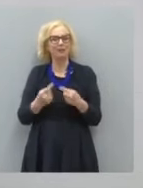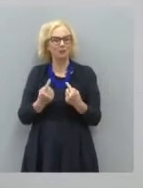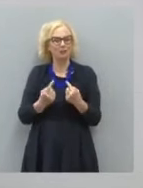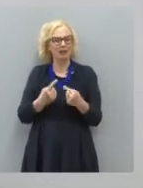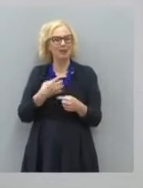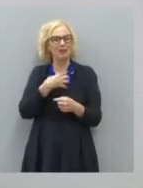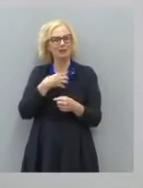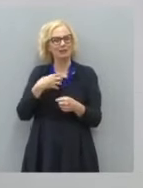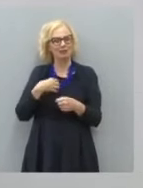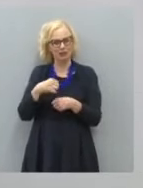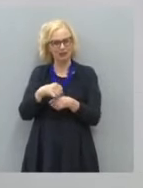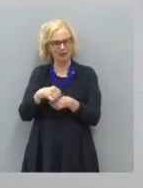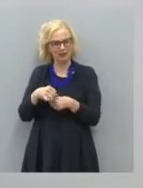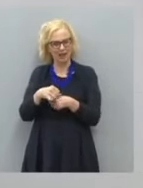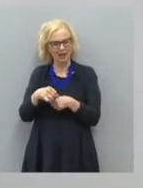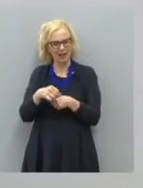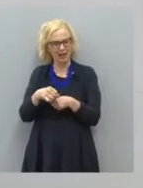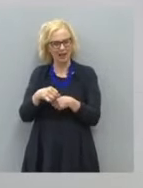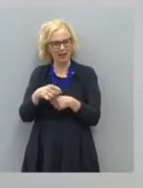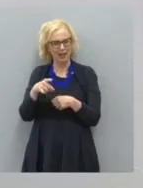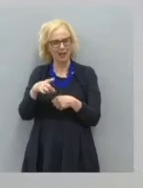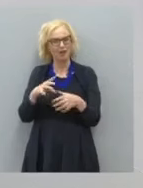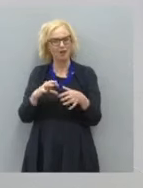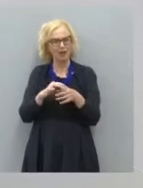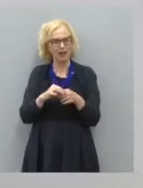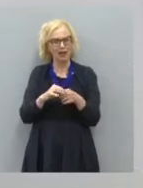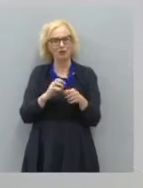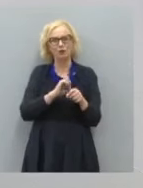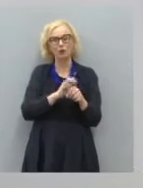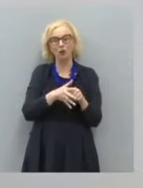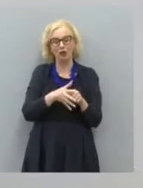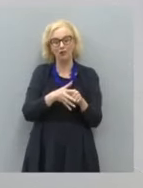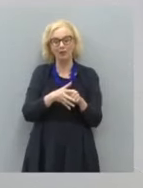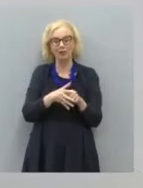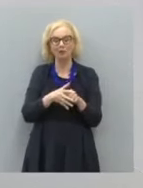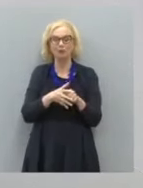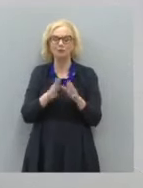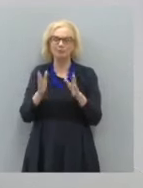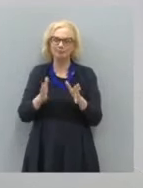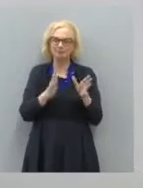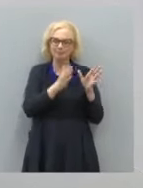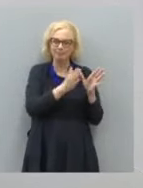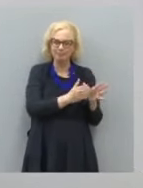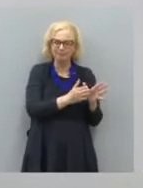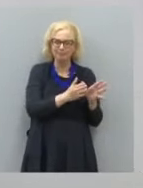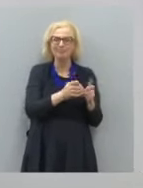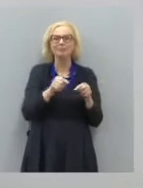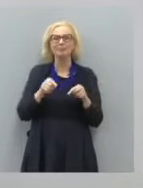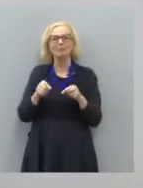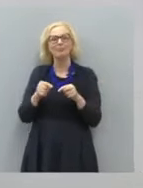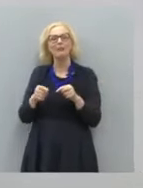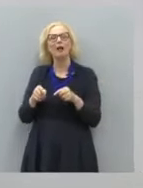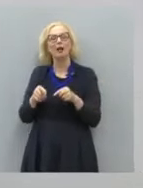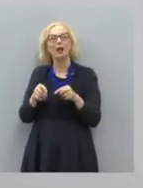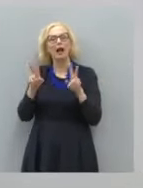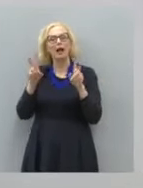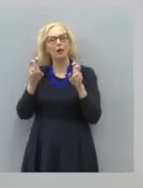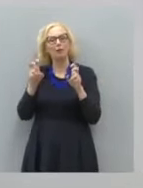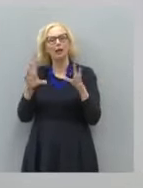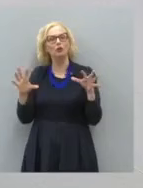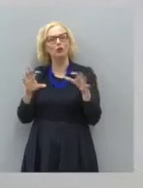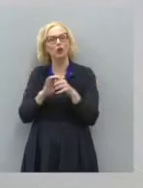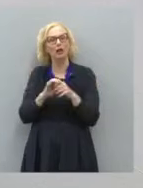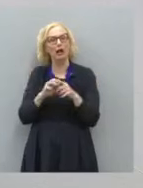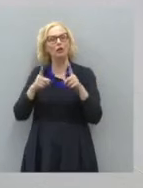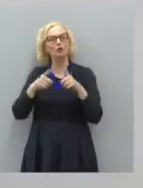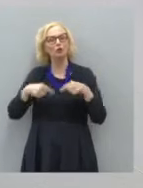capitolo dedicato al coronavirus e le vaccinazioni aprirei l'altro capitolo molto importante cioè i provvedimenti adottati dalla giunta